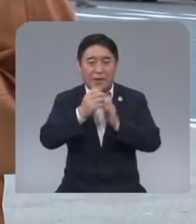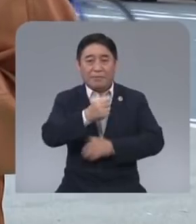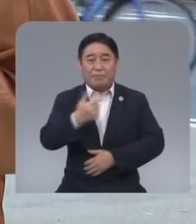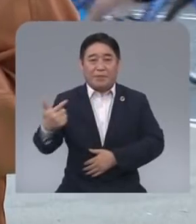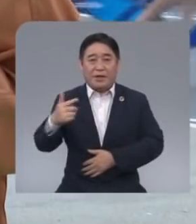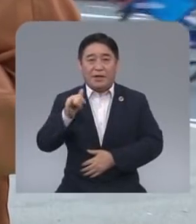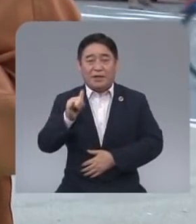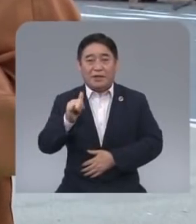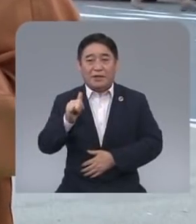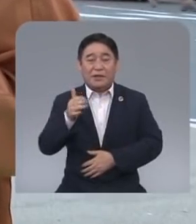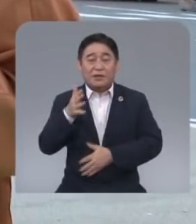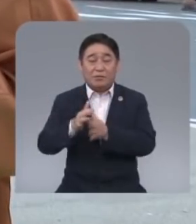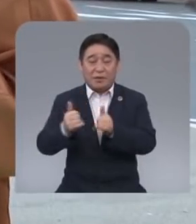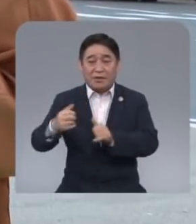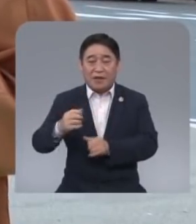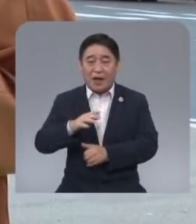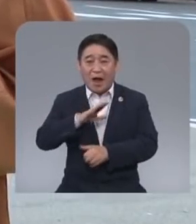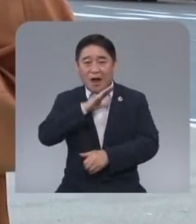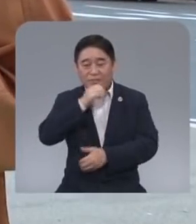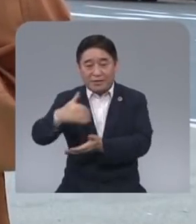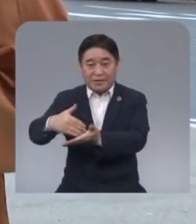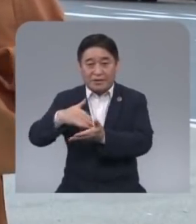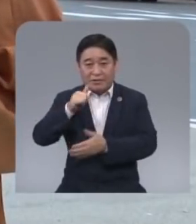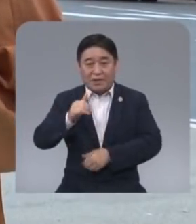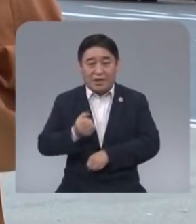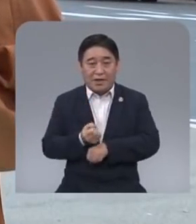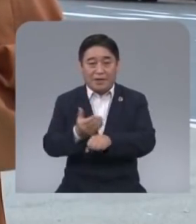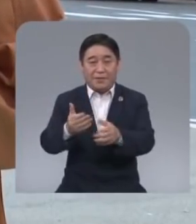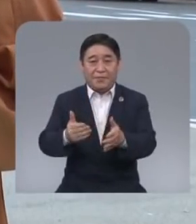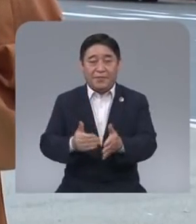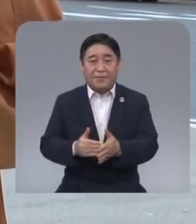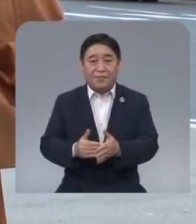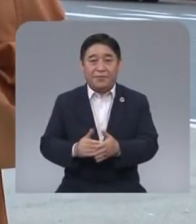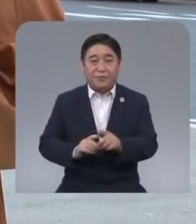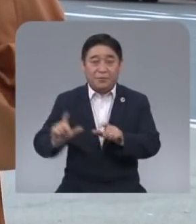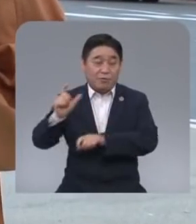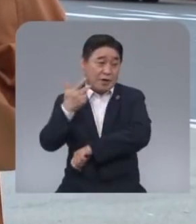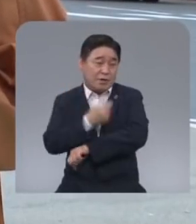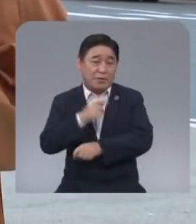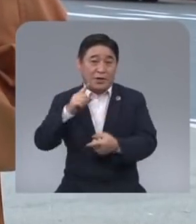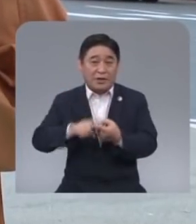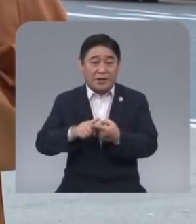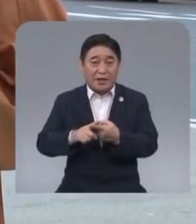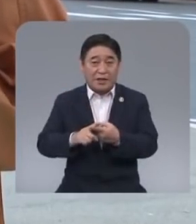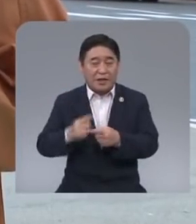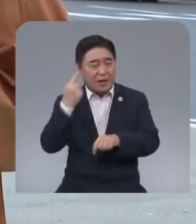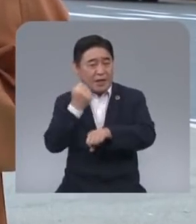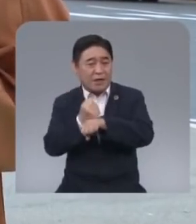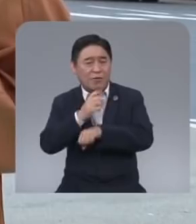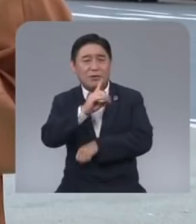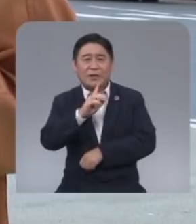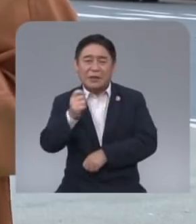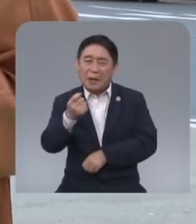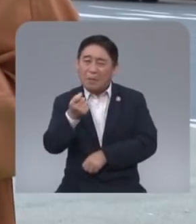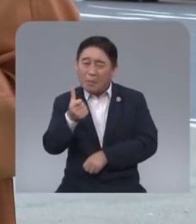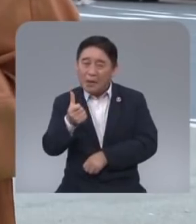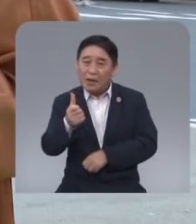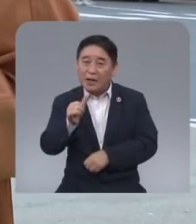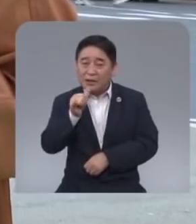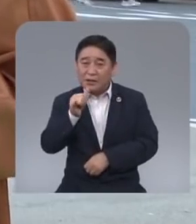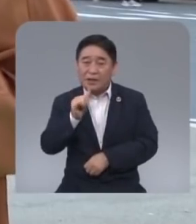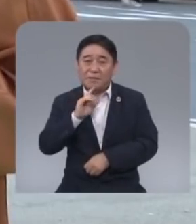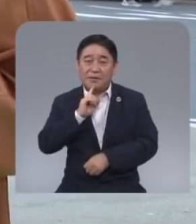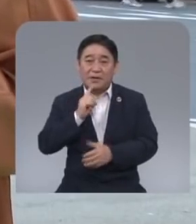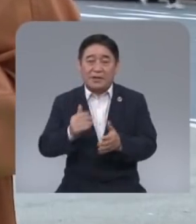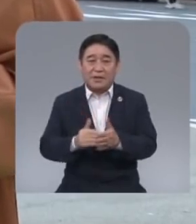있다는 지적이 전문가들 사이에서 나오고 있다고 외신들은 전하고 있습니다. 추가 접종에 대한 임상 데이터가 제한적이라는 방증이라는